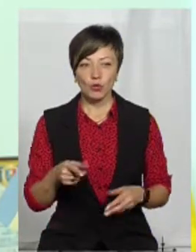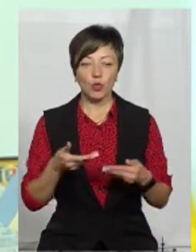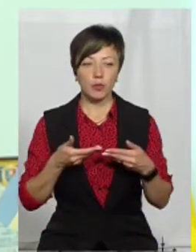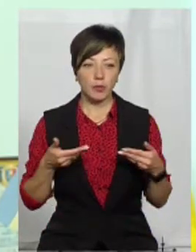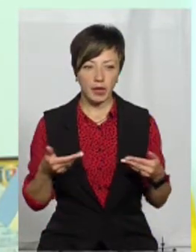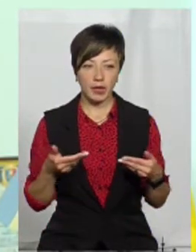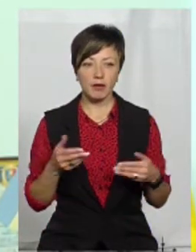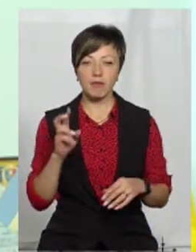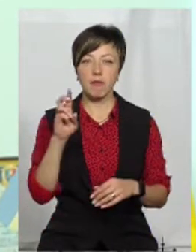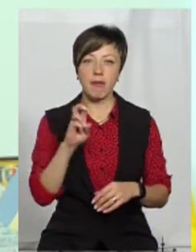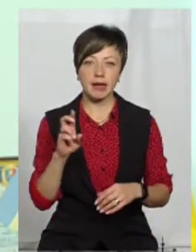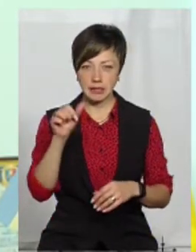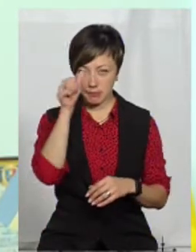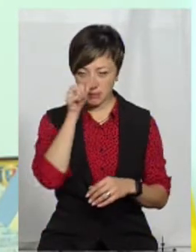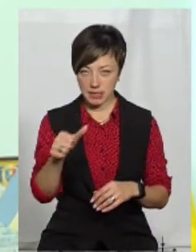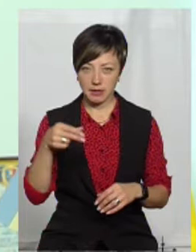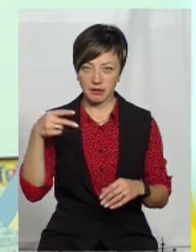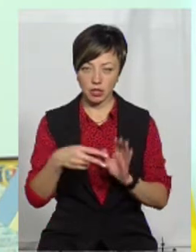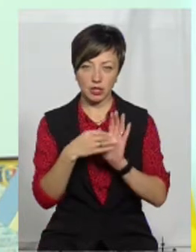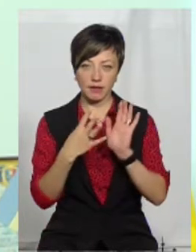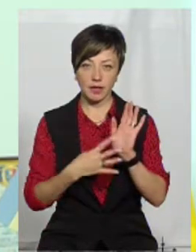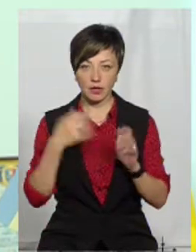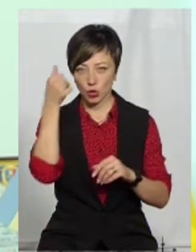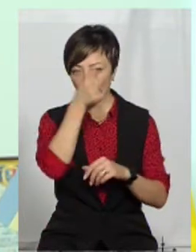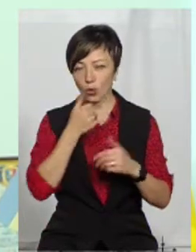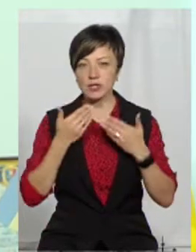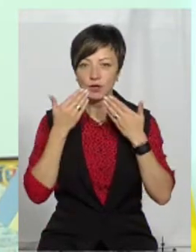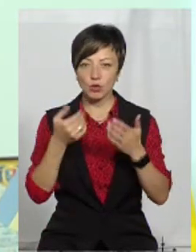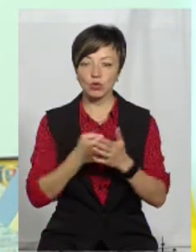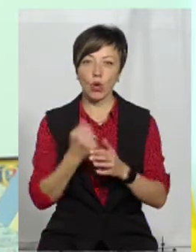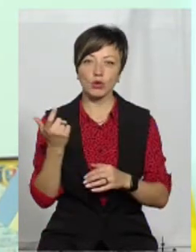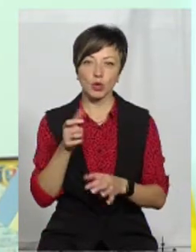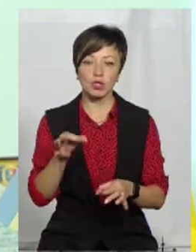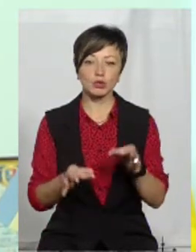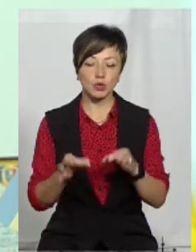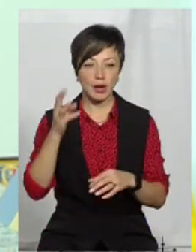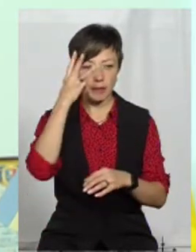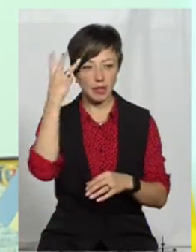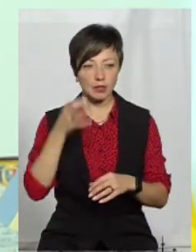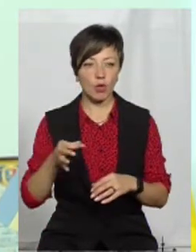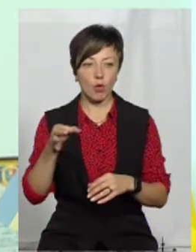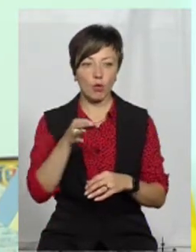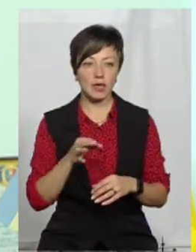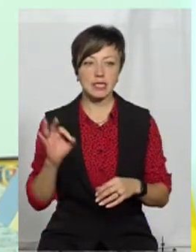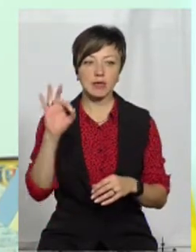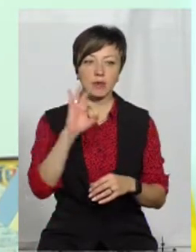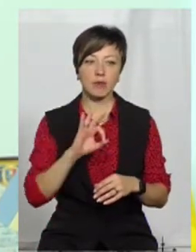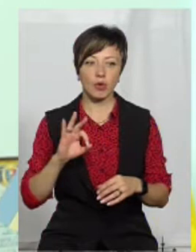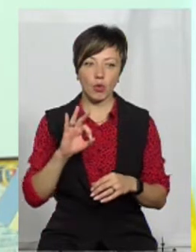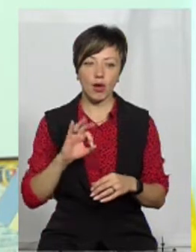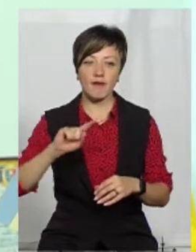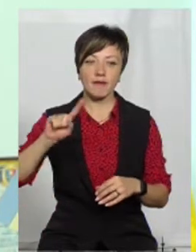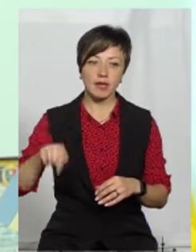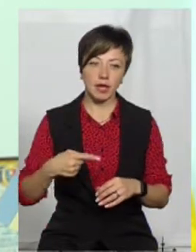в березні місяці 2019 року звернулися до Господарського суду Хмельницької області про